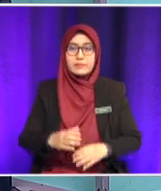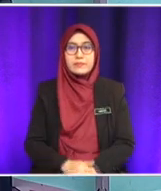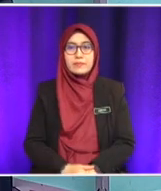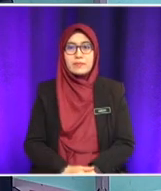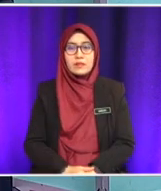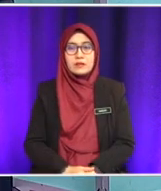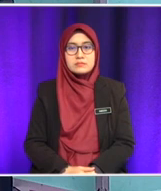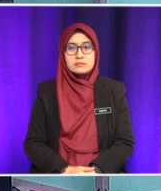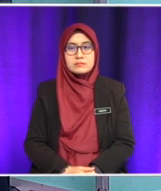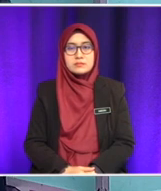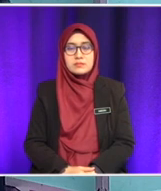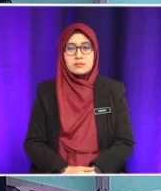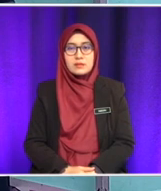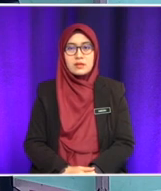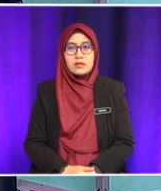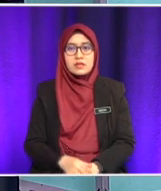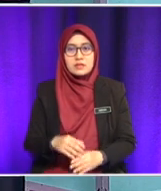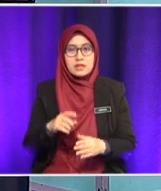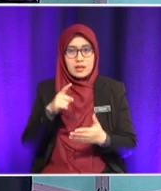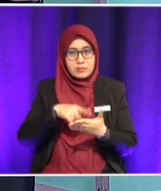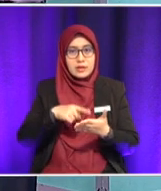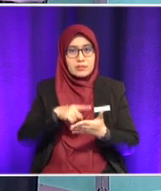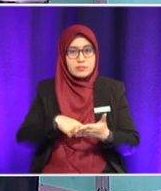Untuk apa dia memuaskan